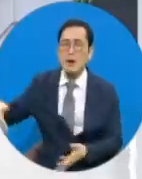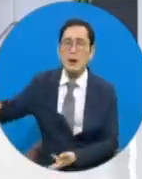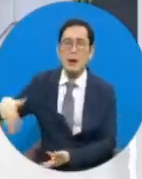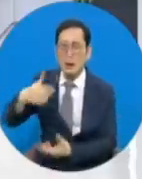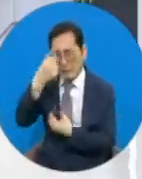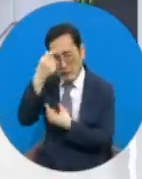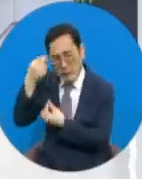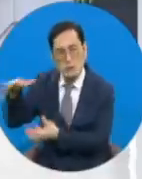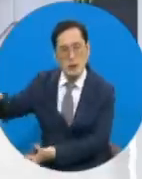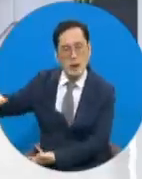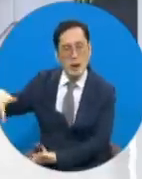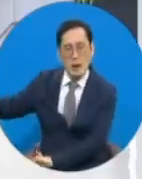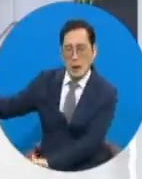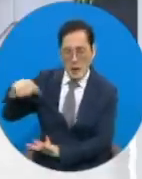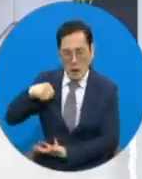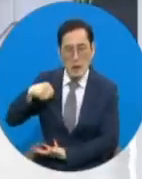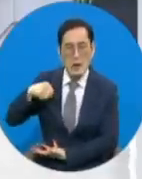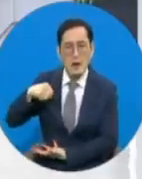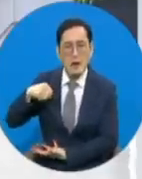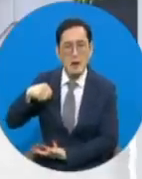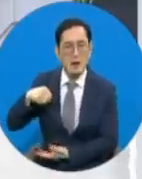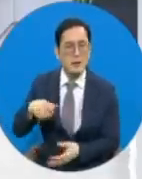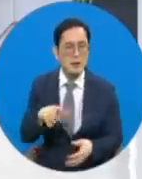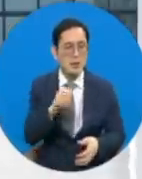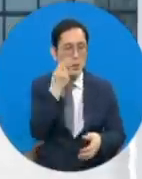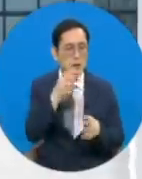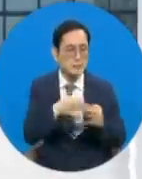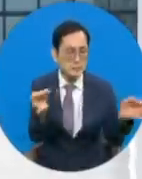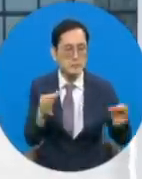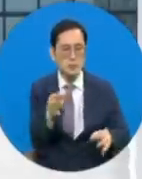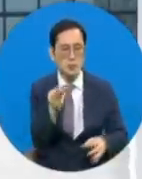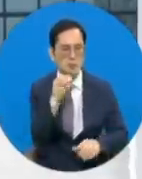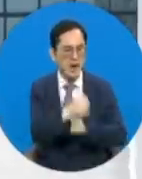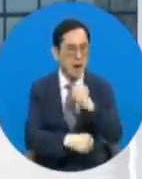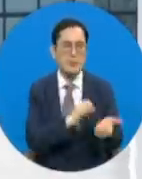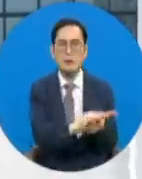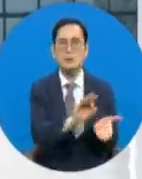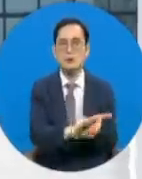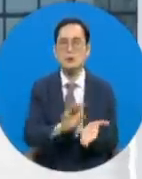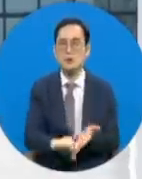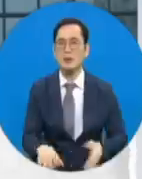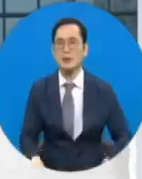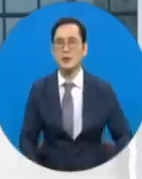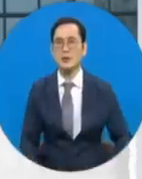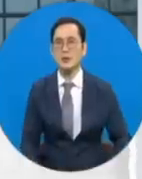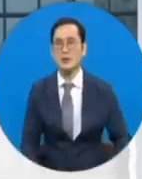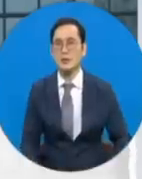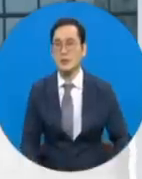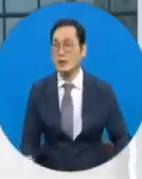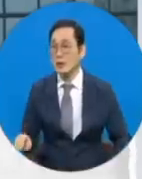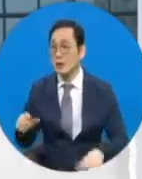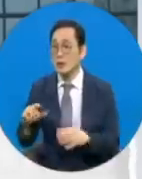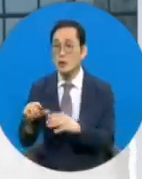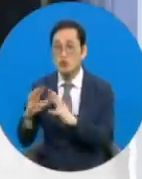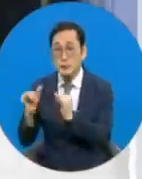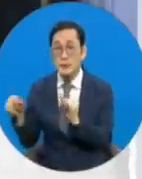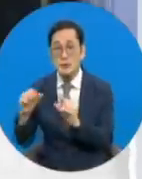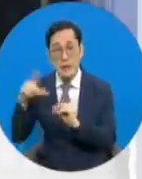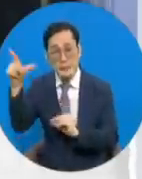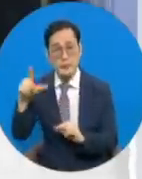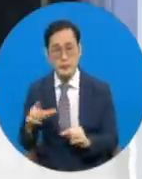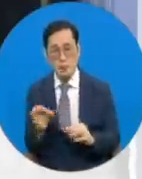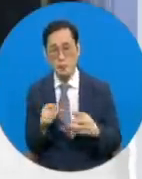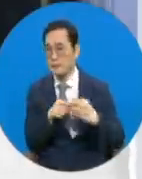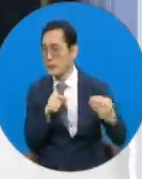아, 내가 2,500원이 큰 돈이 아닐지 모르겠습니다만 준조세 성격으로 계속 낼 수밖에 없는 시청자들,